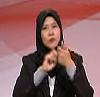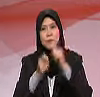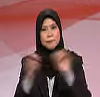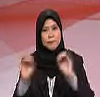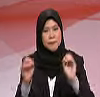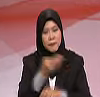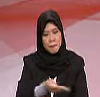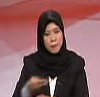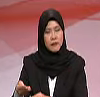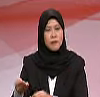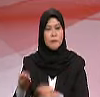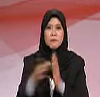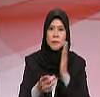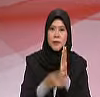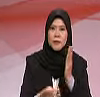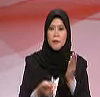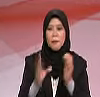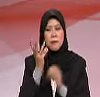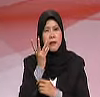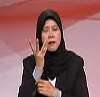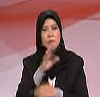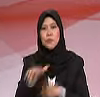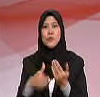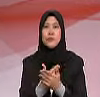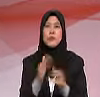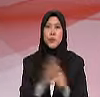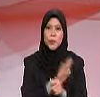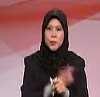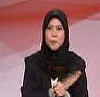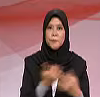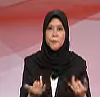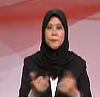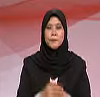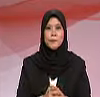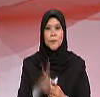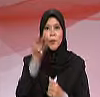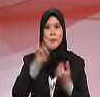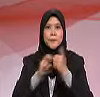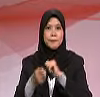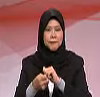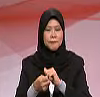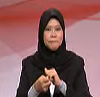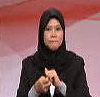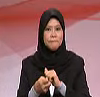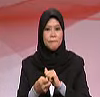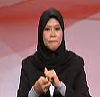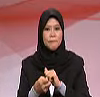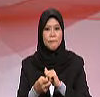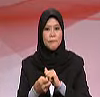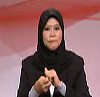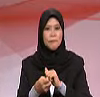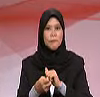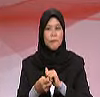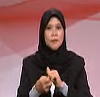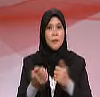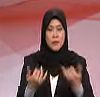beras, barang-barang yang keperluan harian buat masa sekarang tiada masalah lah. Dari masa